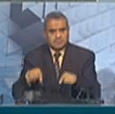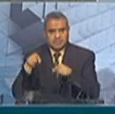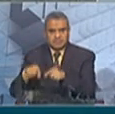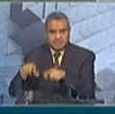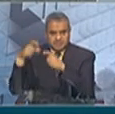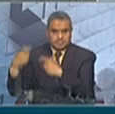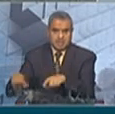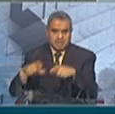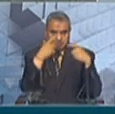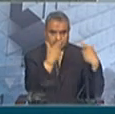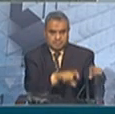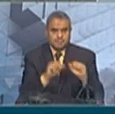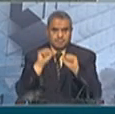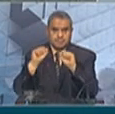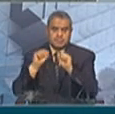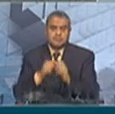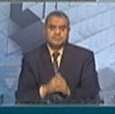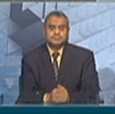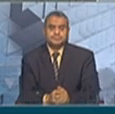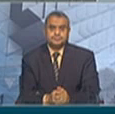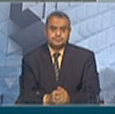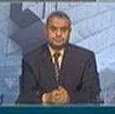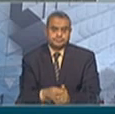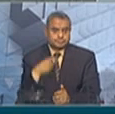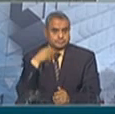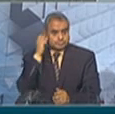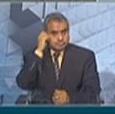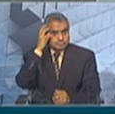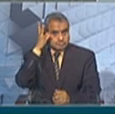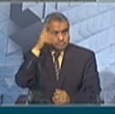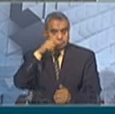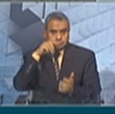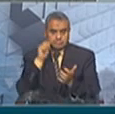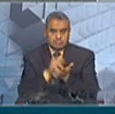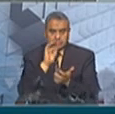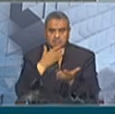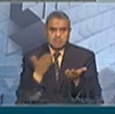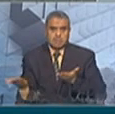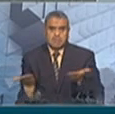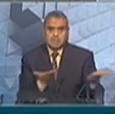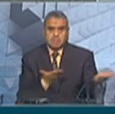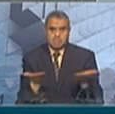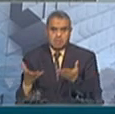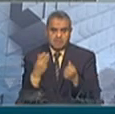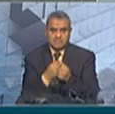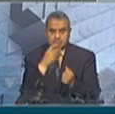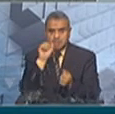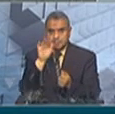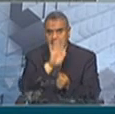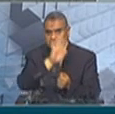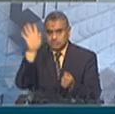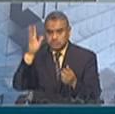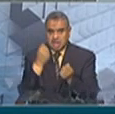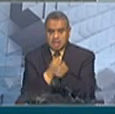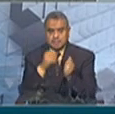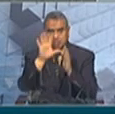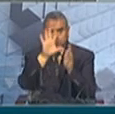من المدهش أيضا أنه في المغرب يجري التفاوض ما بين البرلمان